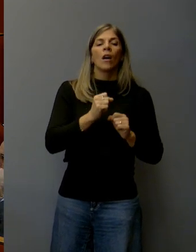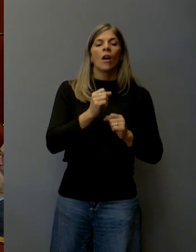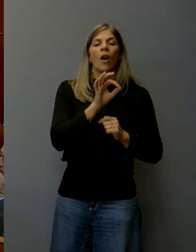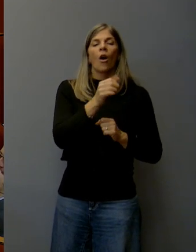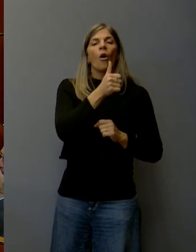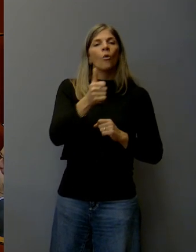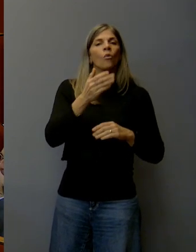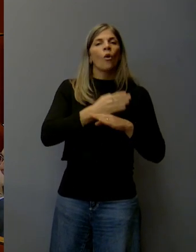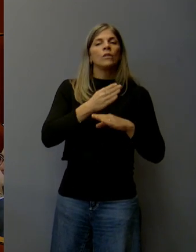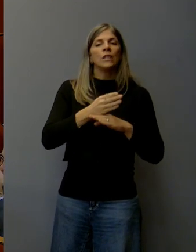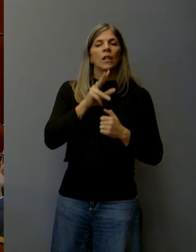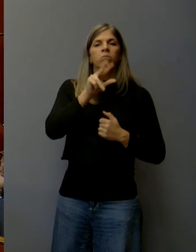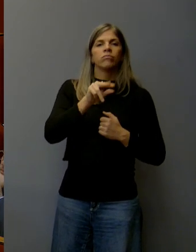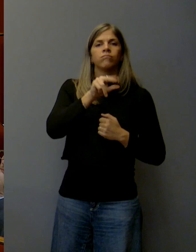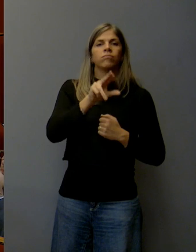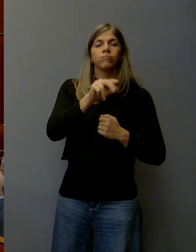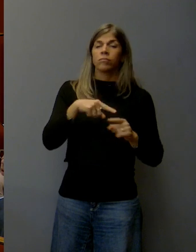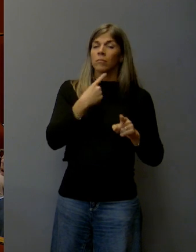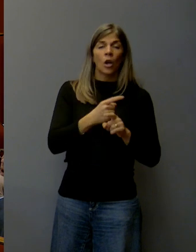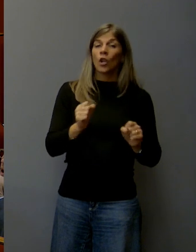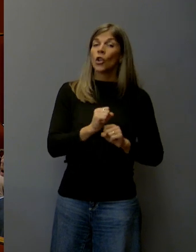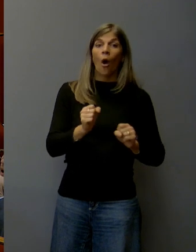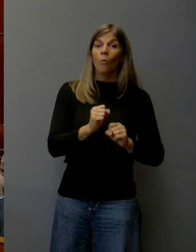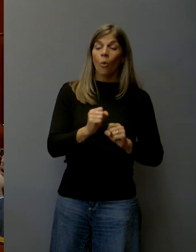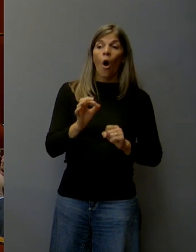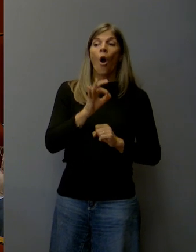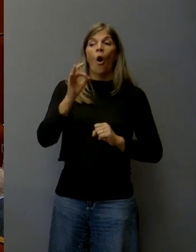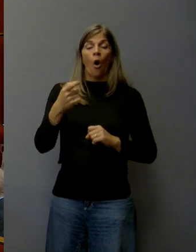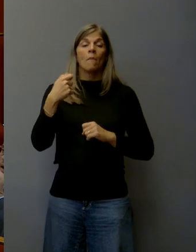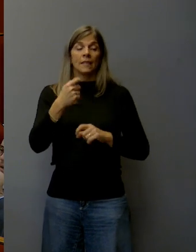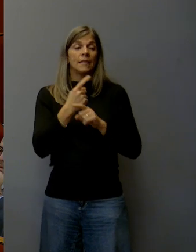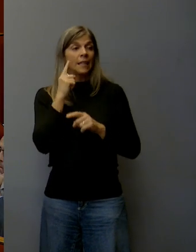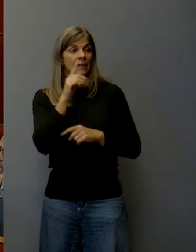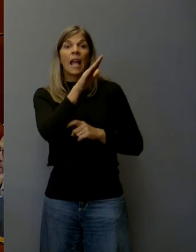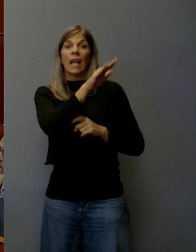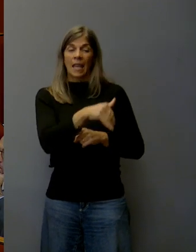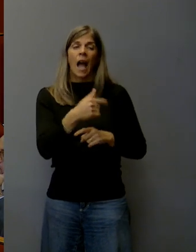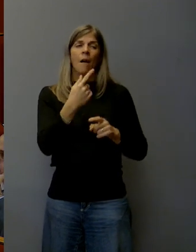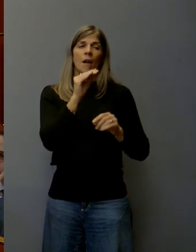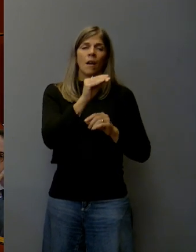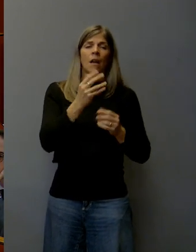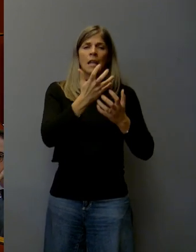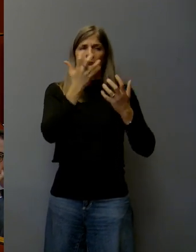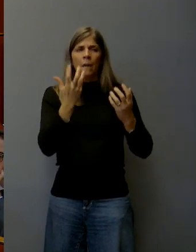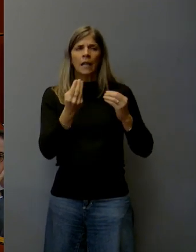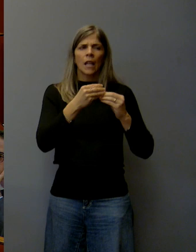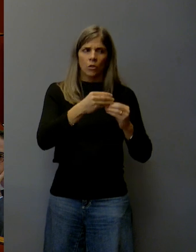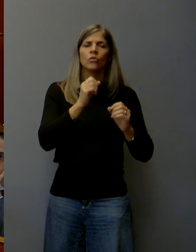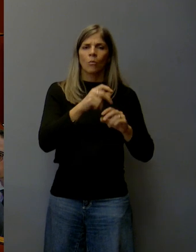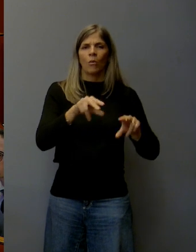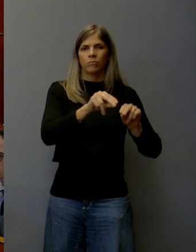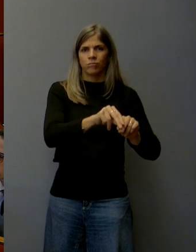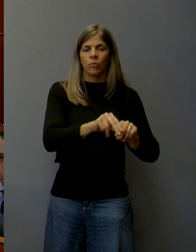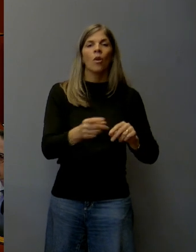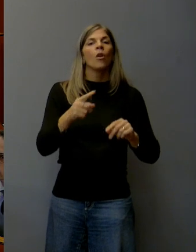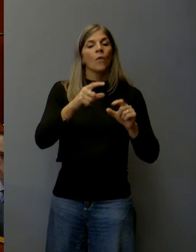sullo stesso argomento Salvo che il consigliere la consigliera già intervenuti siano chiamati in causa dal Presidente perché alimenti coma 2